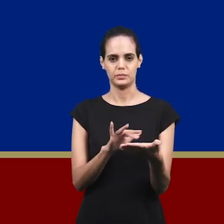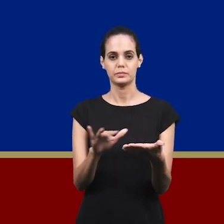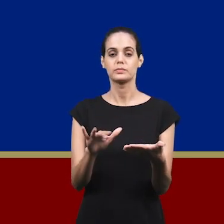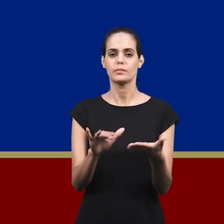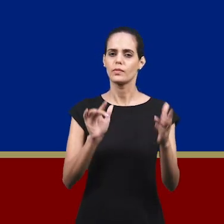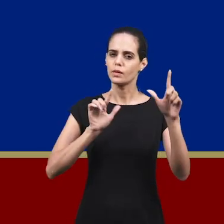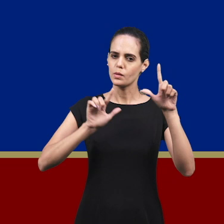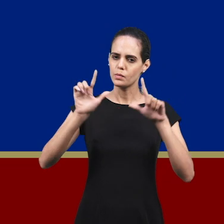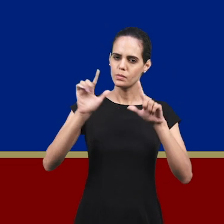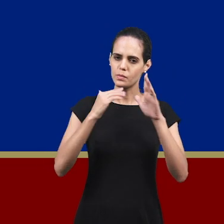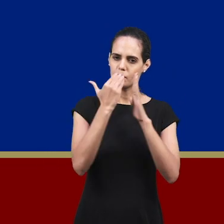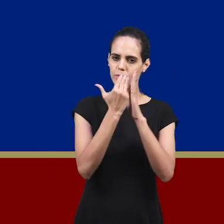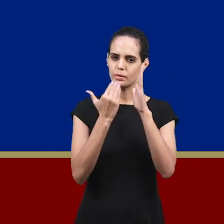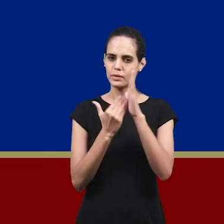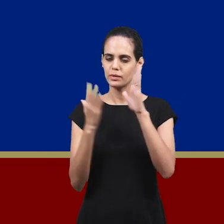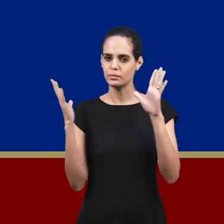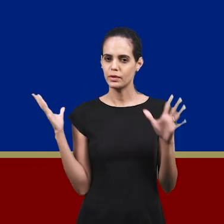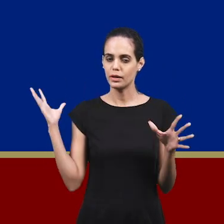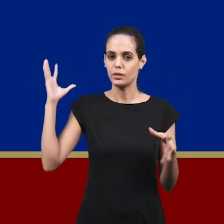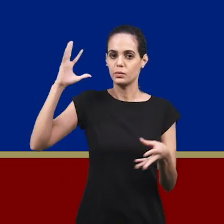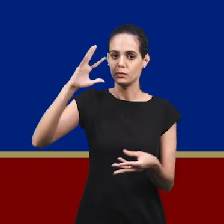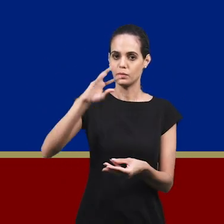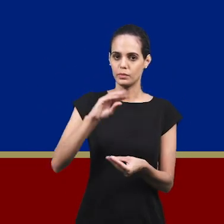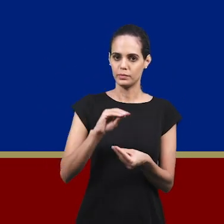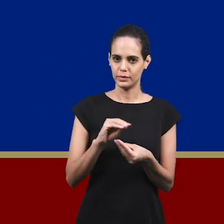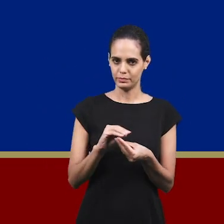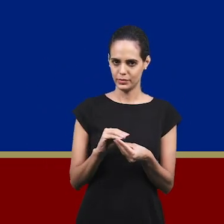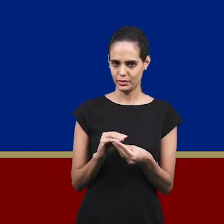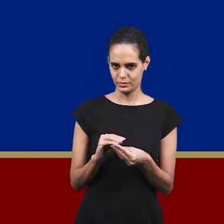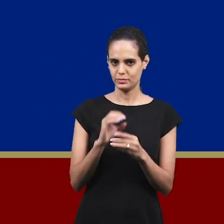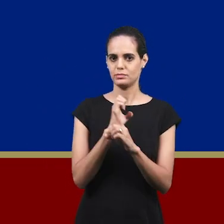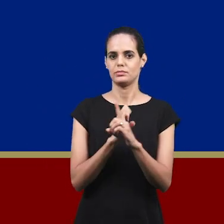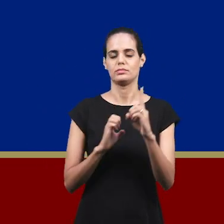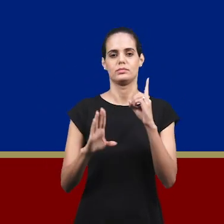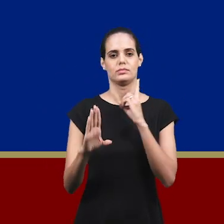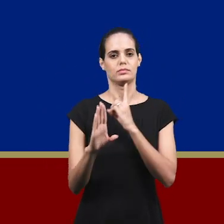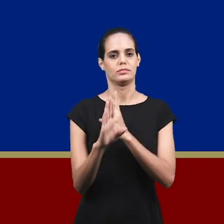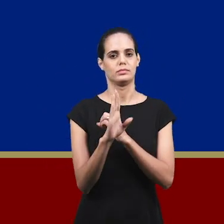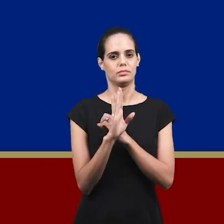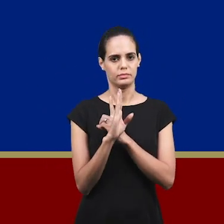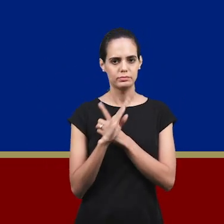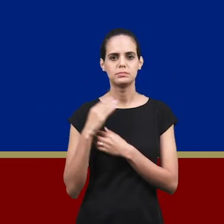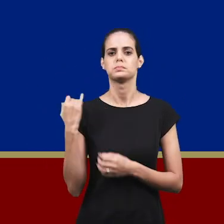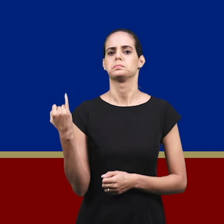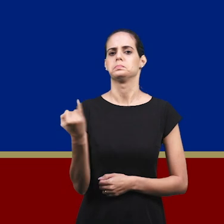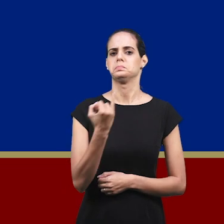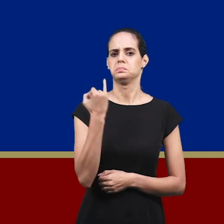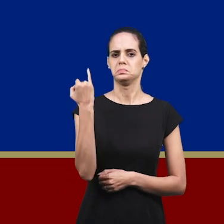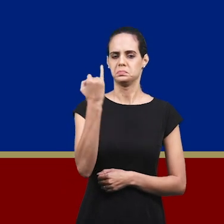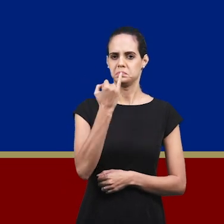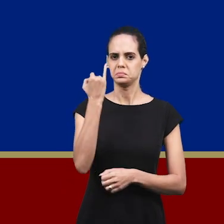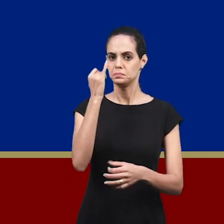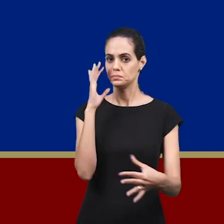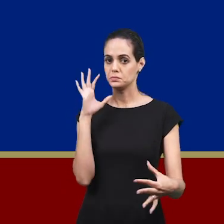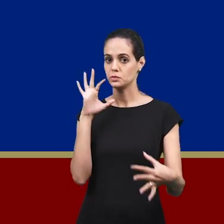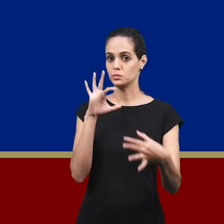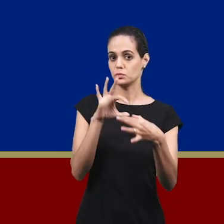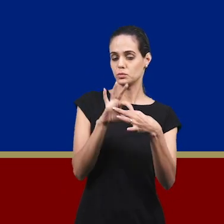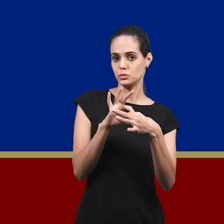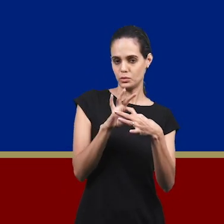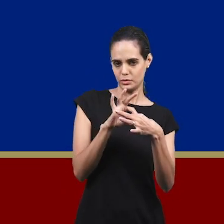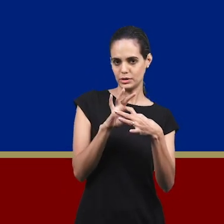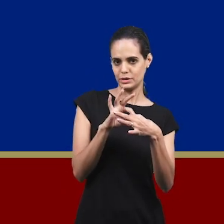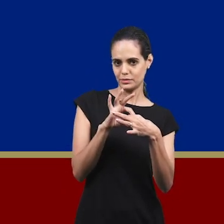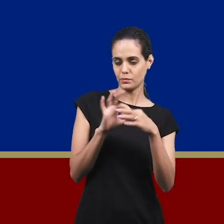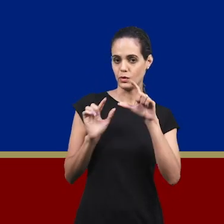écrit la programmation, c'est la complémentation de l'école biblique dominicale.